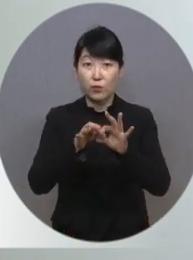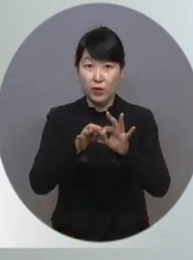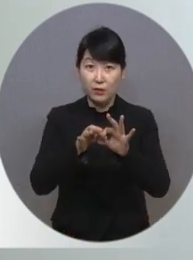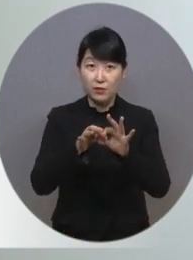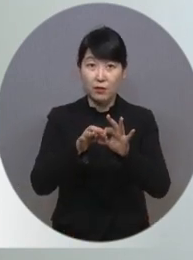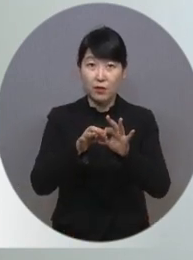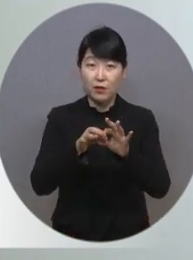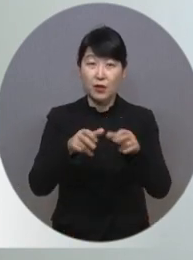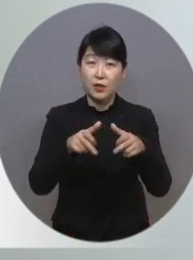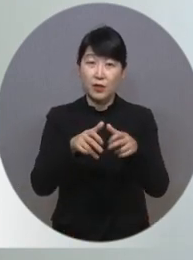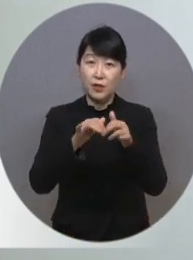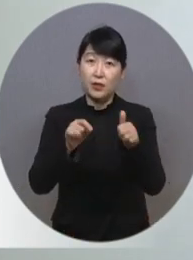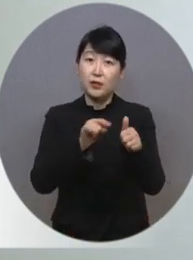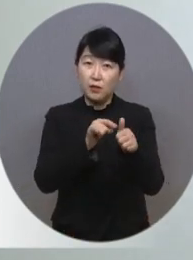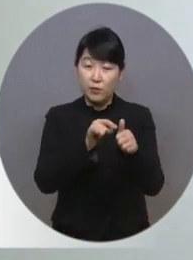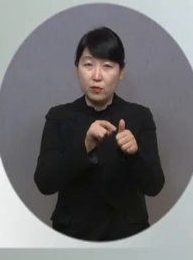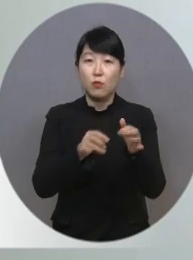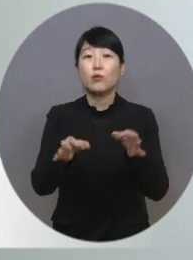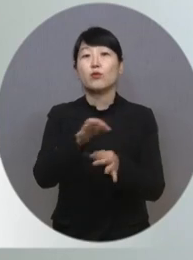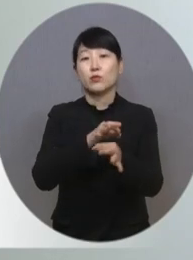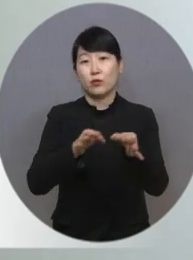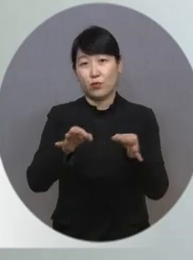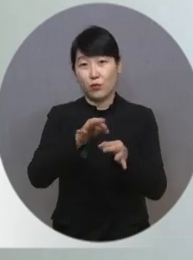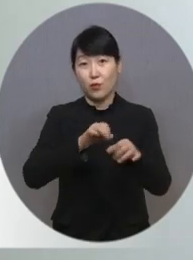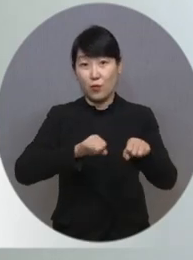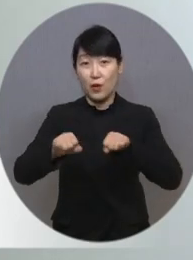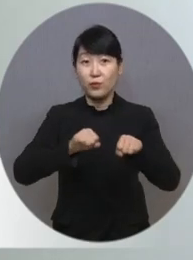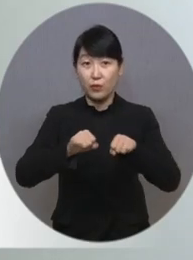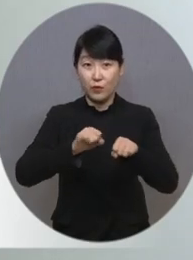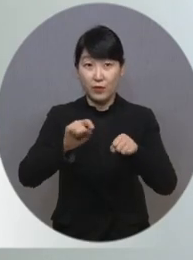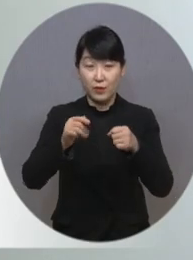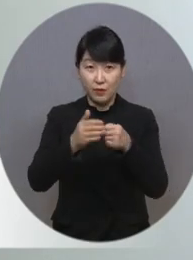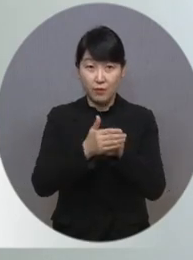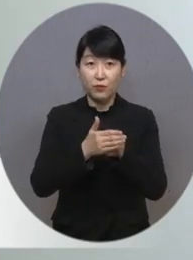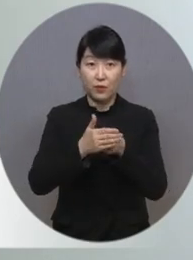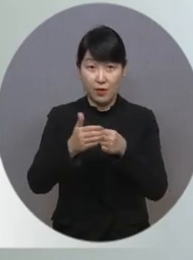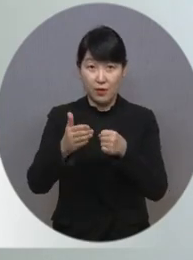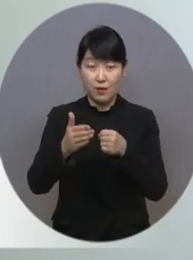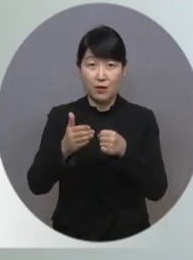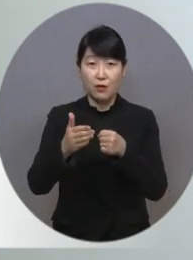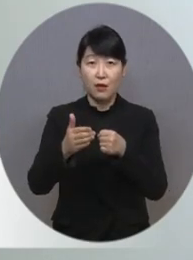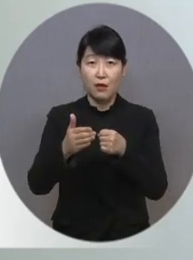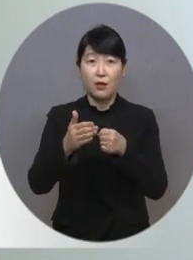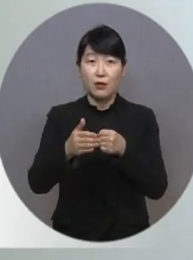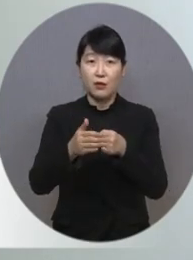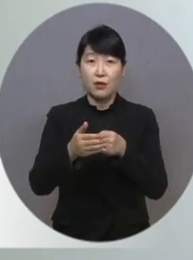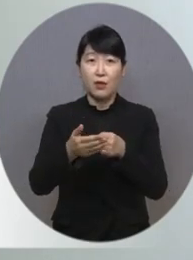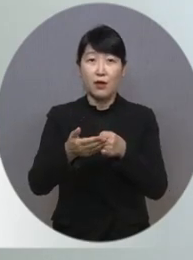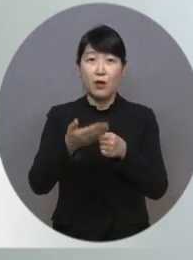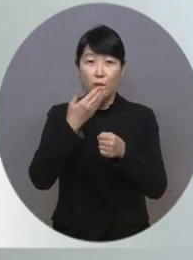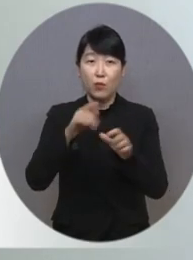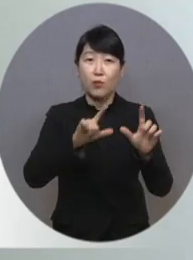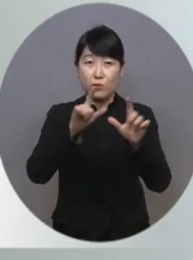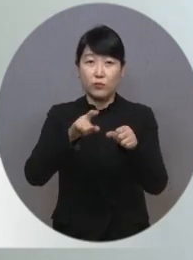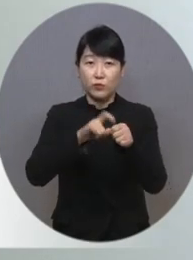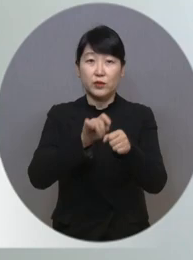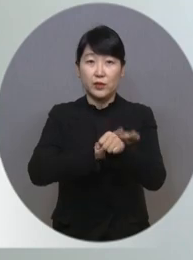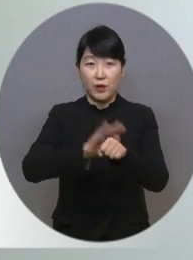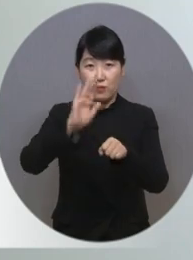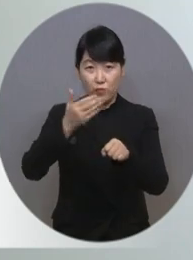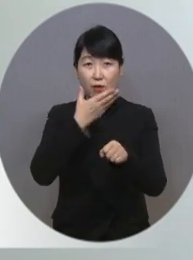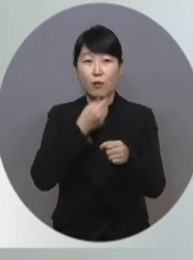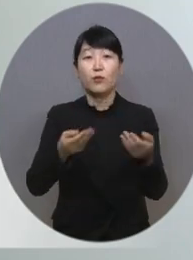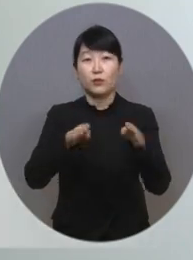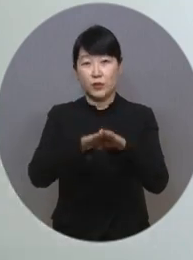장애인 작가분들의 경제적인 활동으로도 이어나갈 수 있도록 우리 복지관 함께